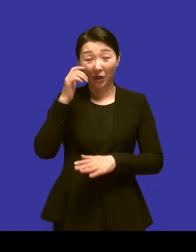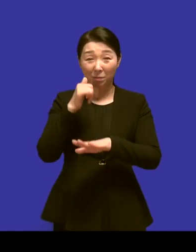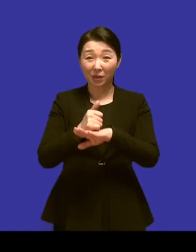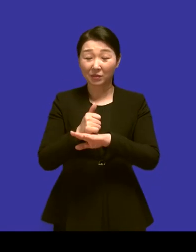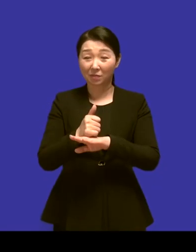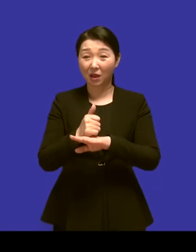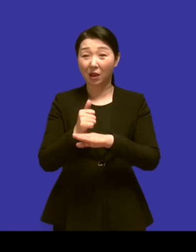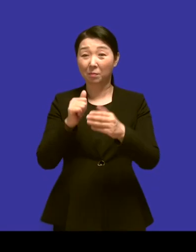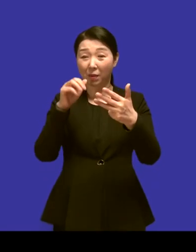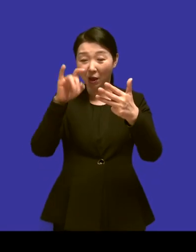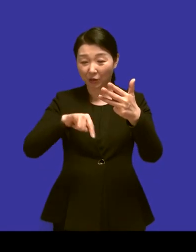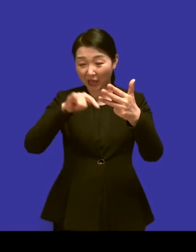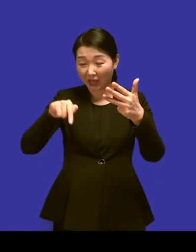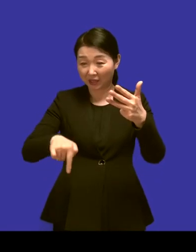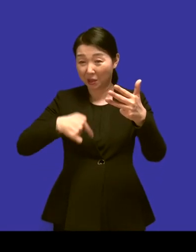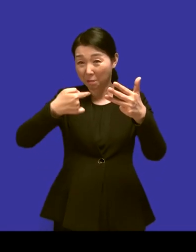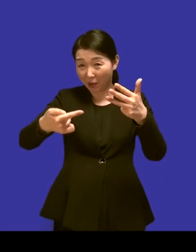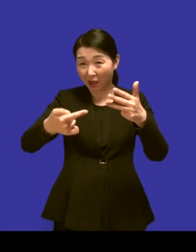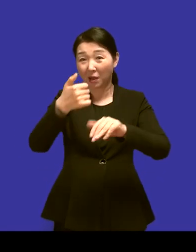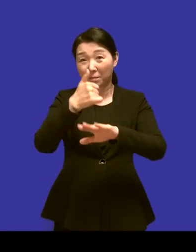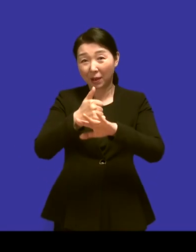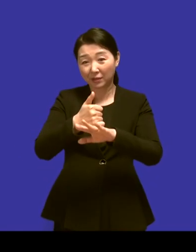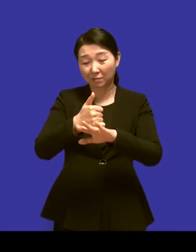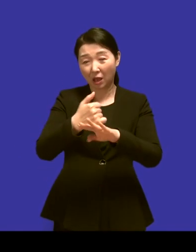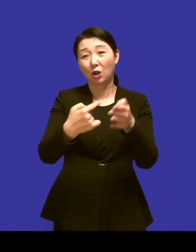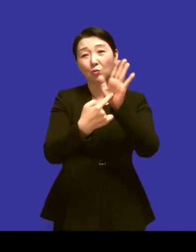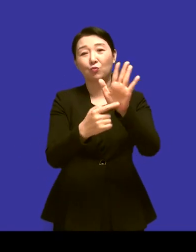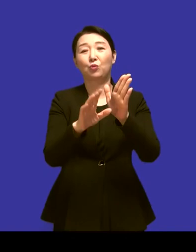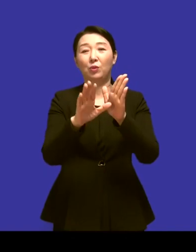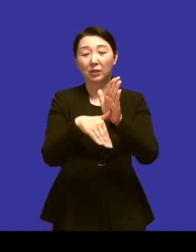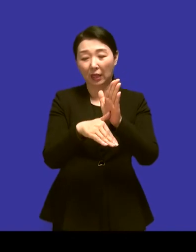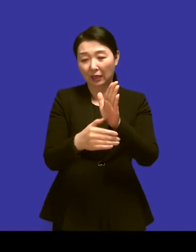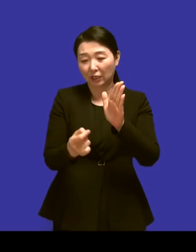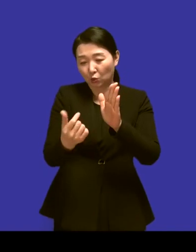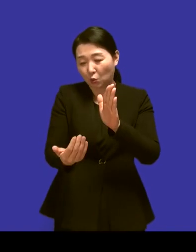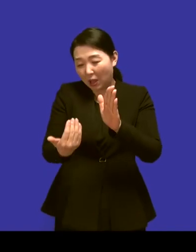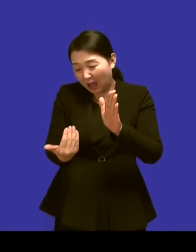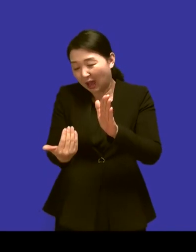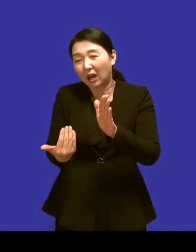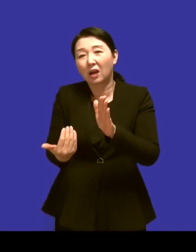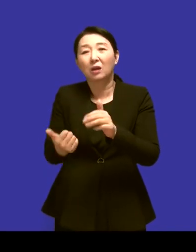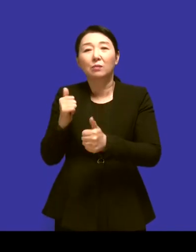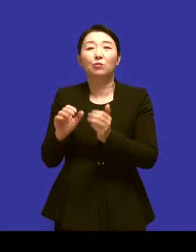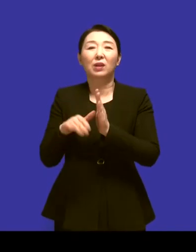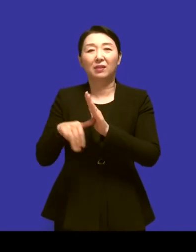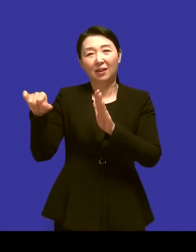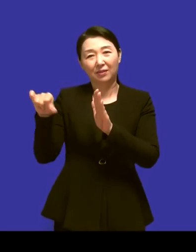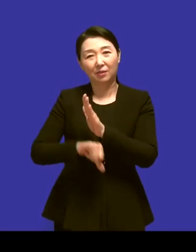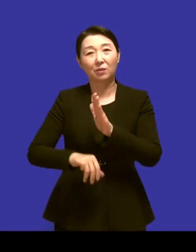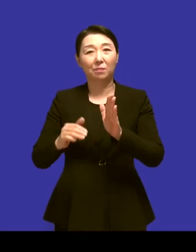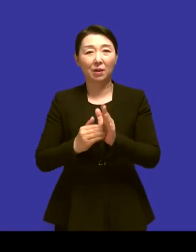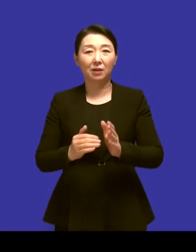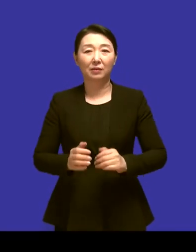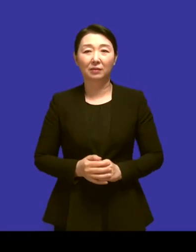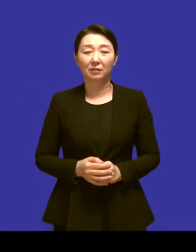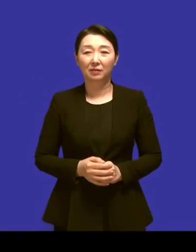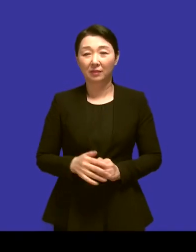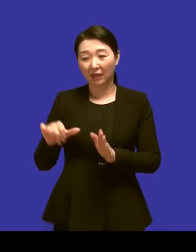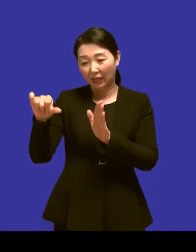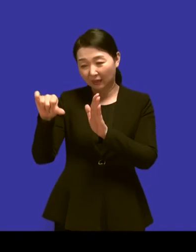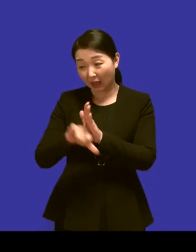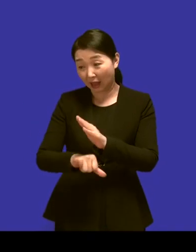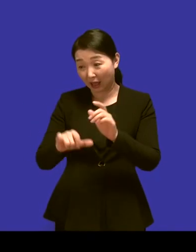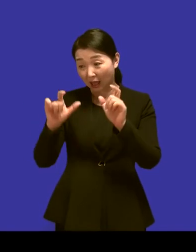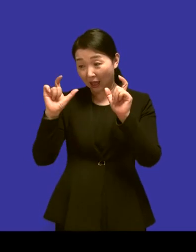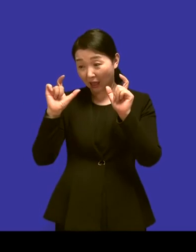이제 파이널로 가기 위한 이제 네. 무대에서 세미 파이널 무대에서 이제 떨어졌었는데 그때 이제 딱 탈락이라는 걸